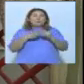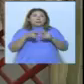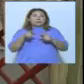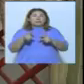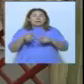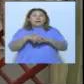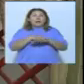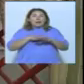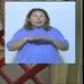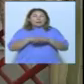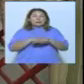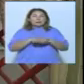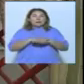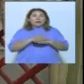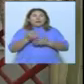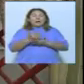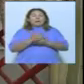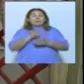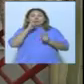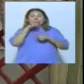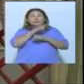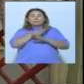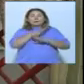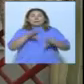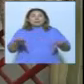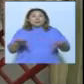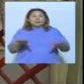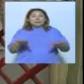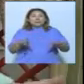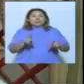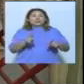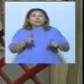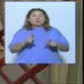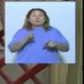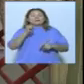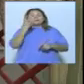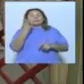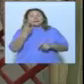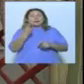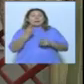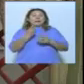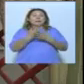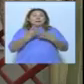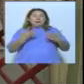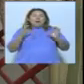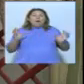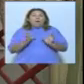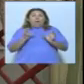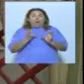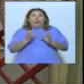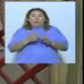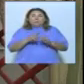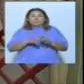отырықшы халықтың қаймағы бұзылмағандығын, әсіресе мына салт-дәстүр, әдет ғұрыпты сақтау